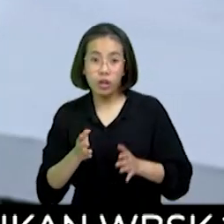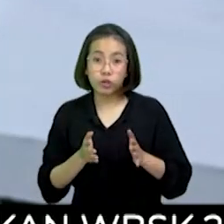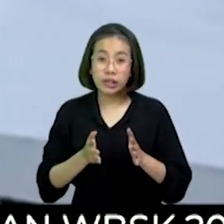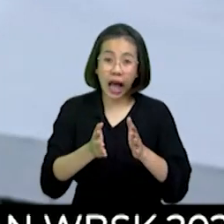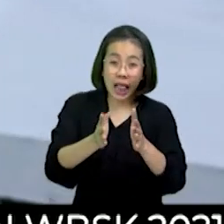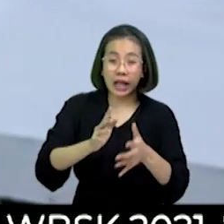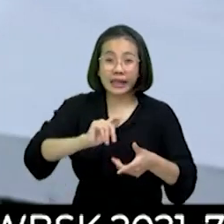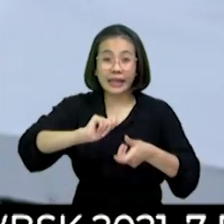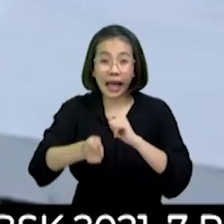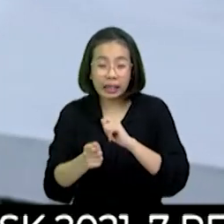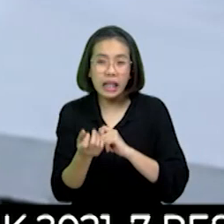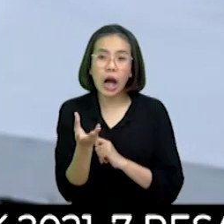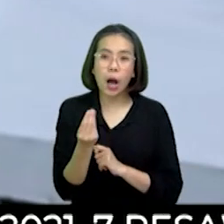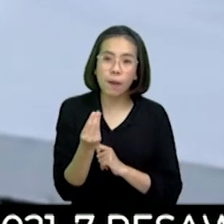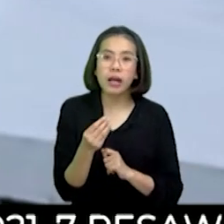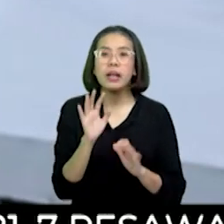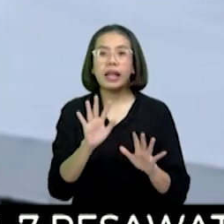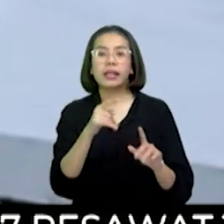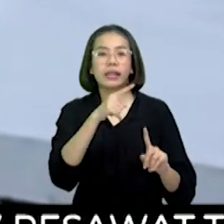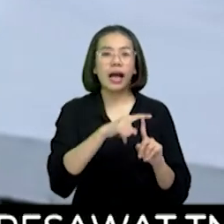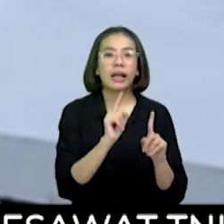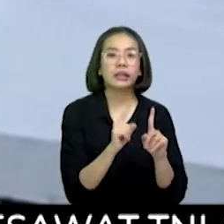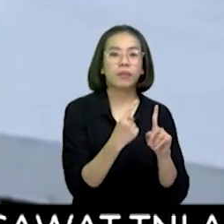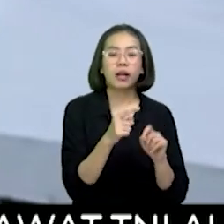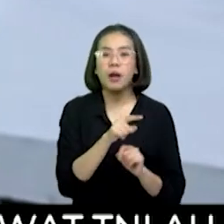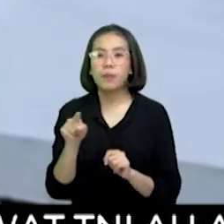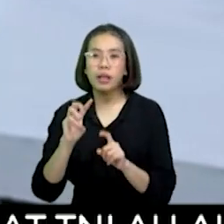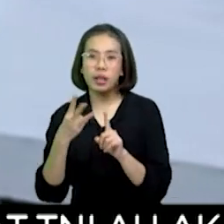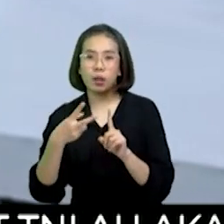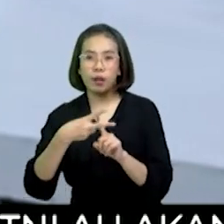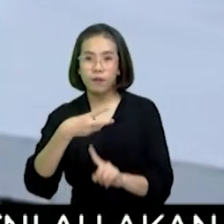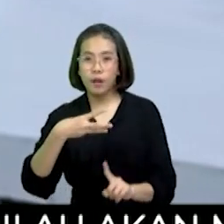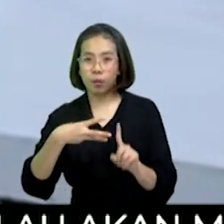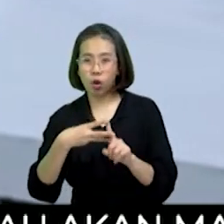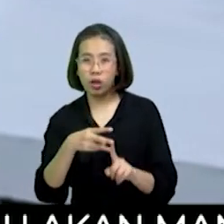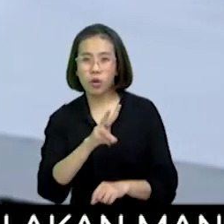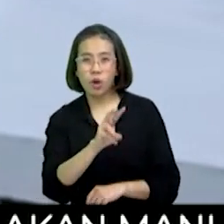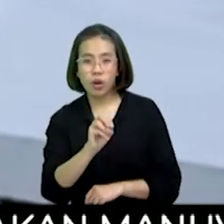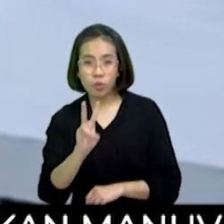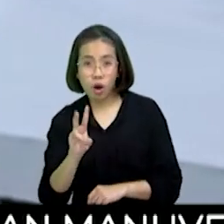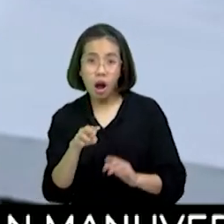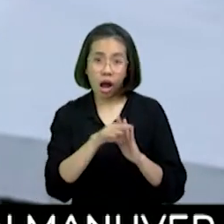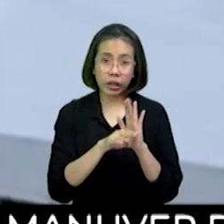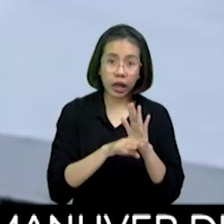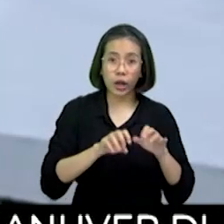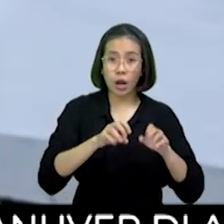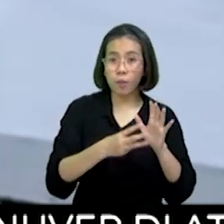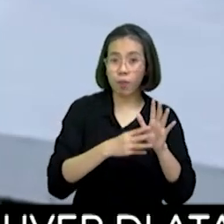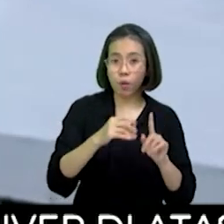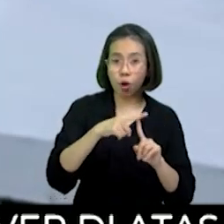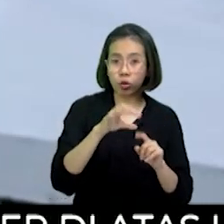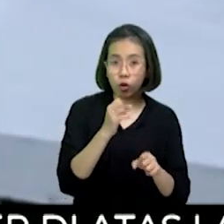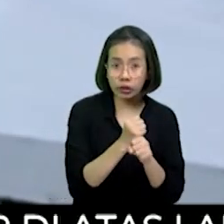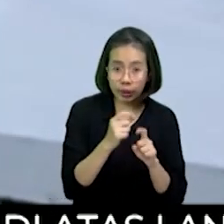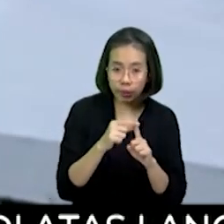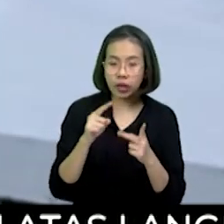akan dilangsungkan dari 11 hingga 13 Februari 2022. Tidak hanya MotoGP dan juga World